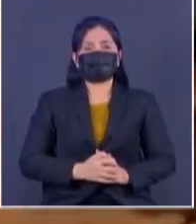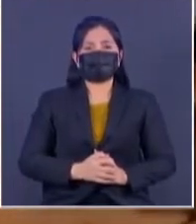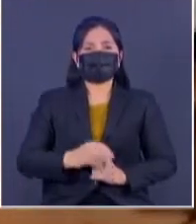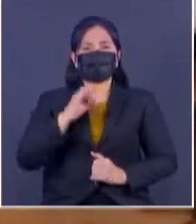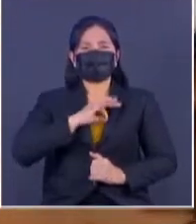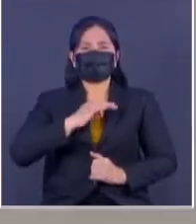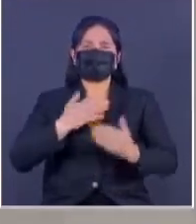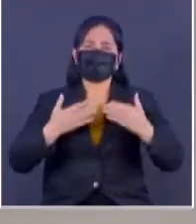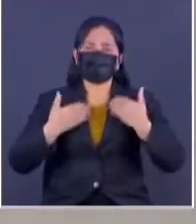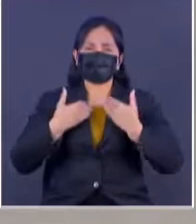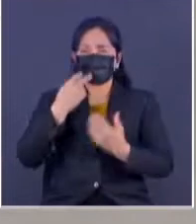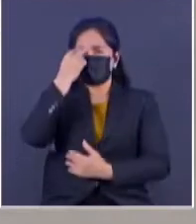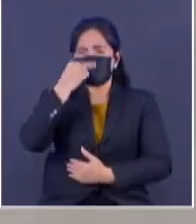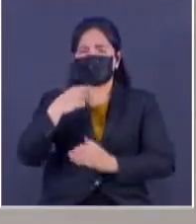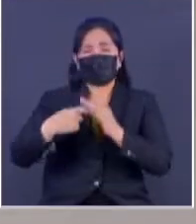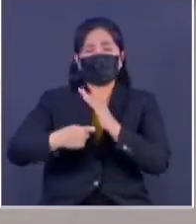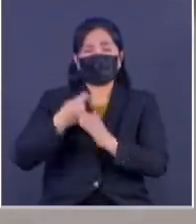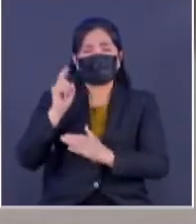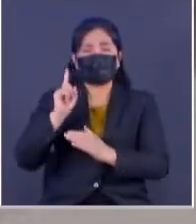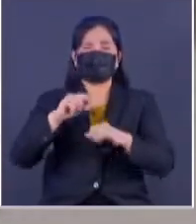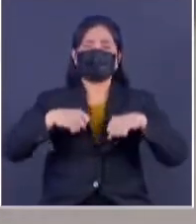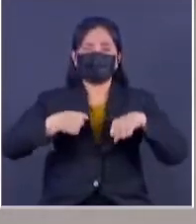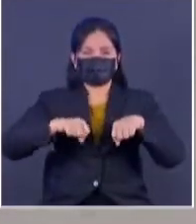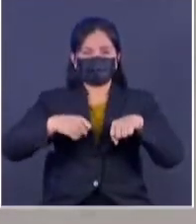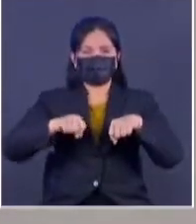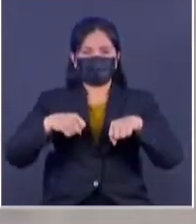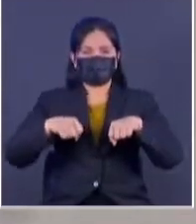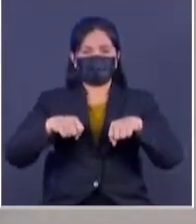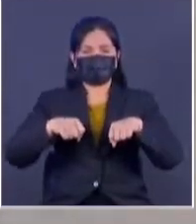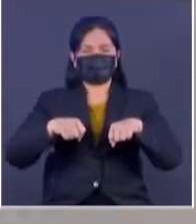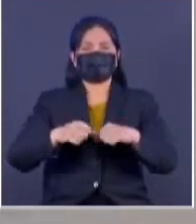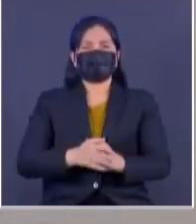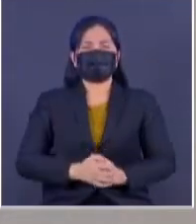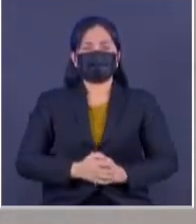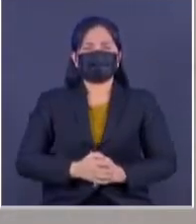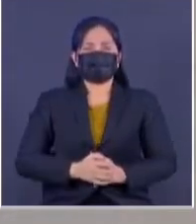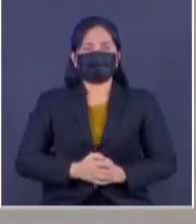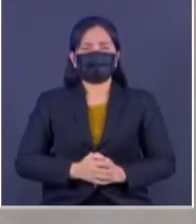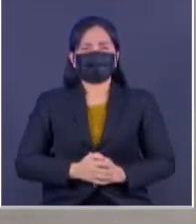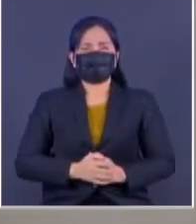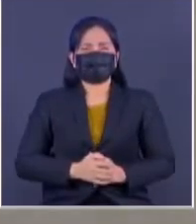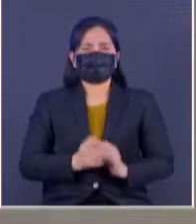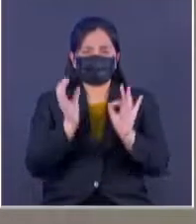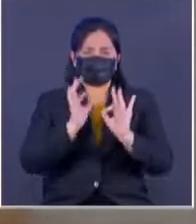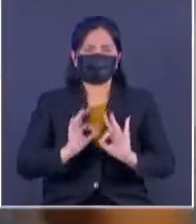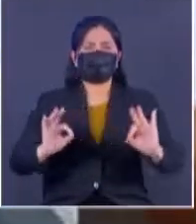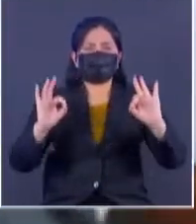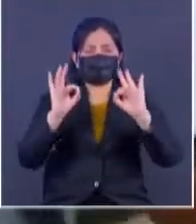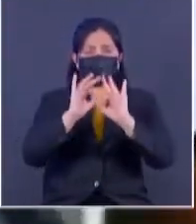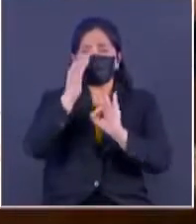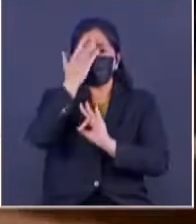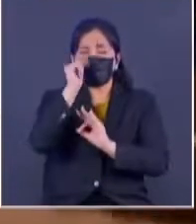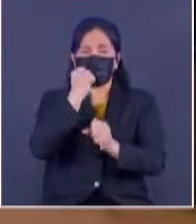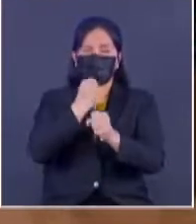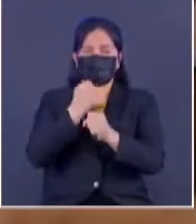นหลั่งน้ำตาเนี่ยเพราะว่ารถจักรยานยนต์เนี่ยสำหรับเคสนี้เนี่ยมันคือสิ่งสำคัญนะมันคือเครื่องมือประ